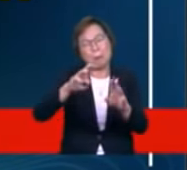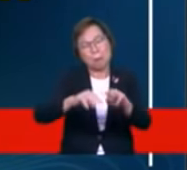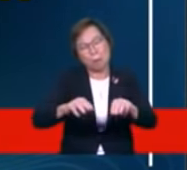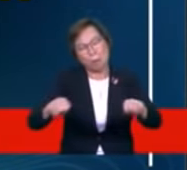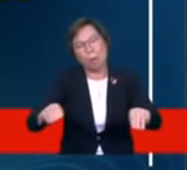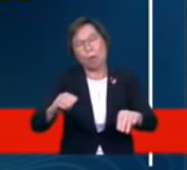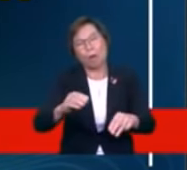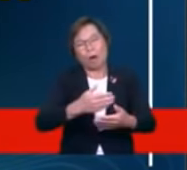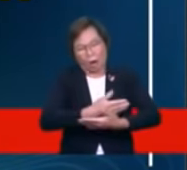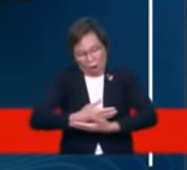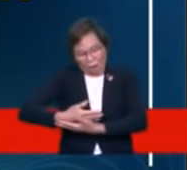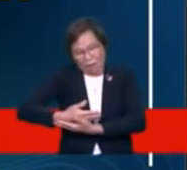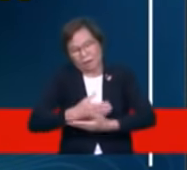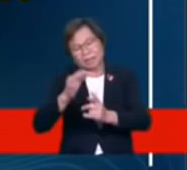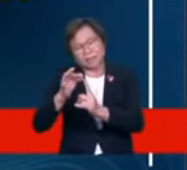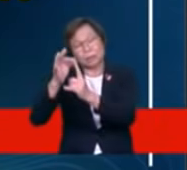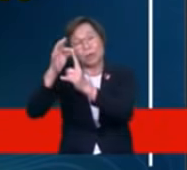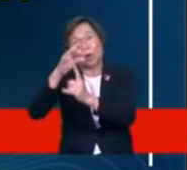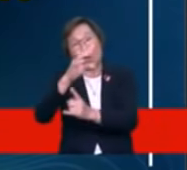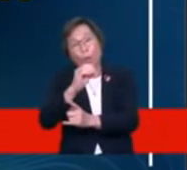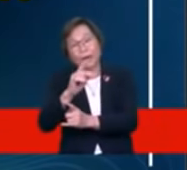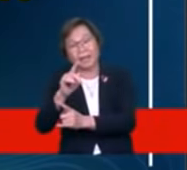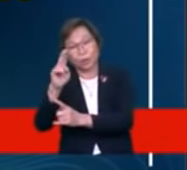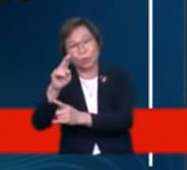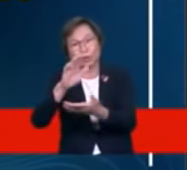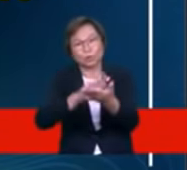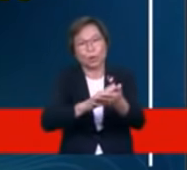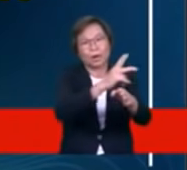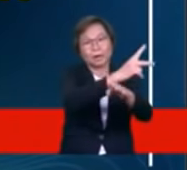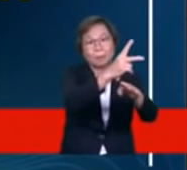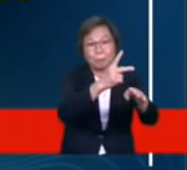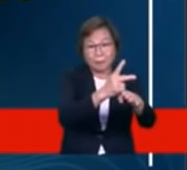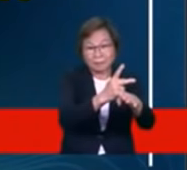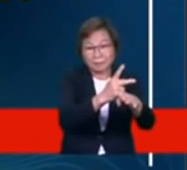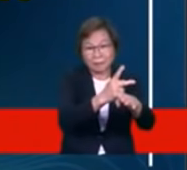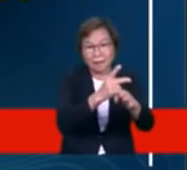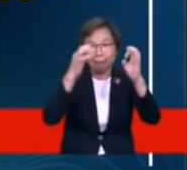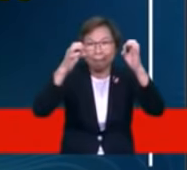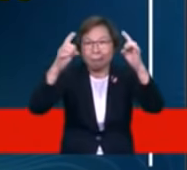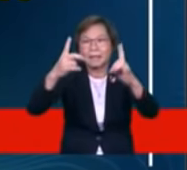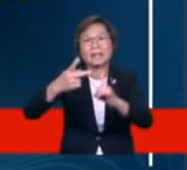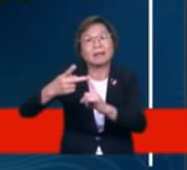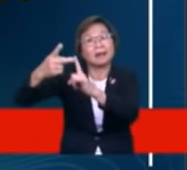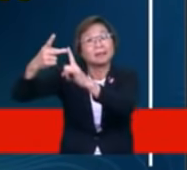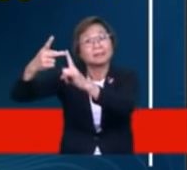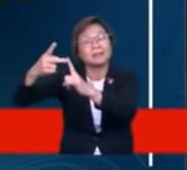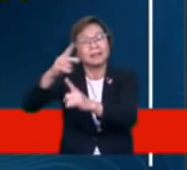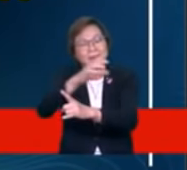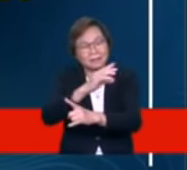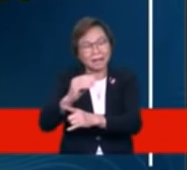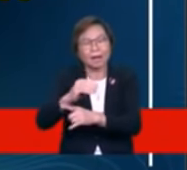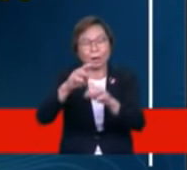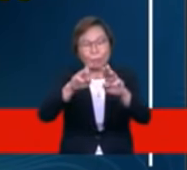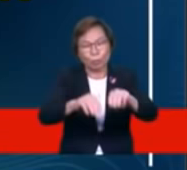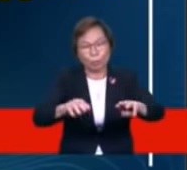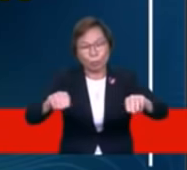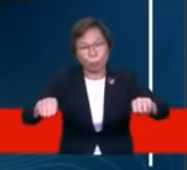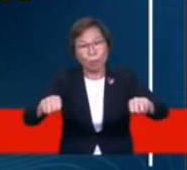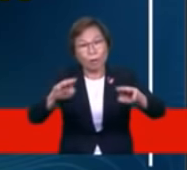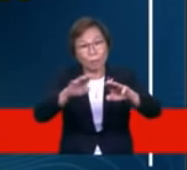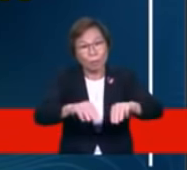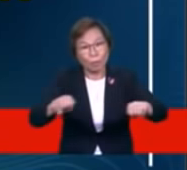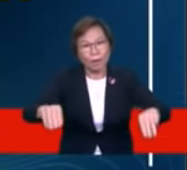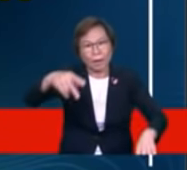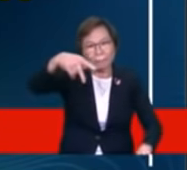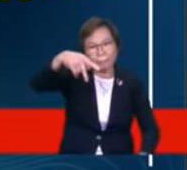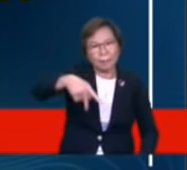ya anak-anak istimewa di sekolah kebangsaan pendidikan khas dan juga murid-murid